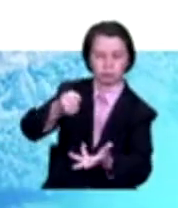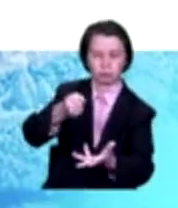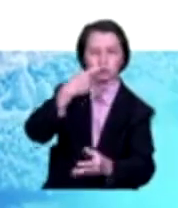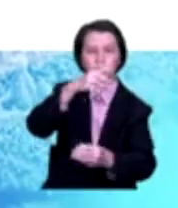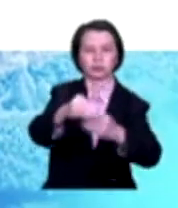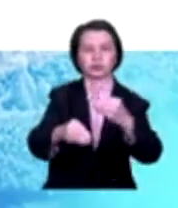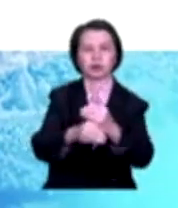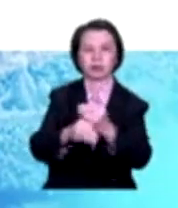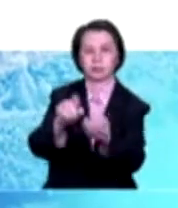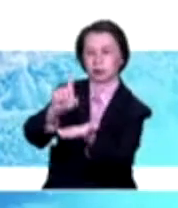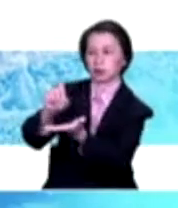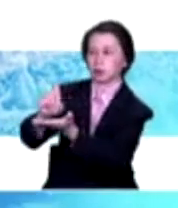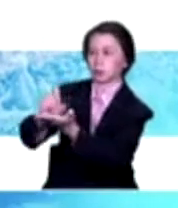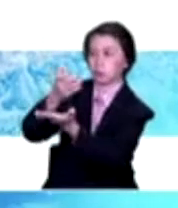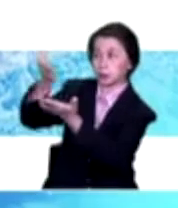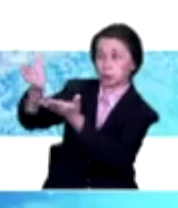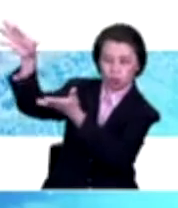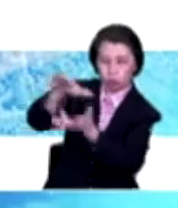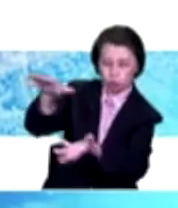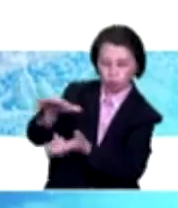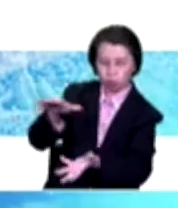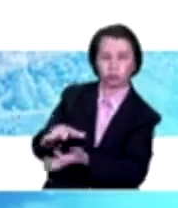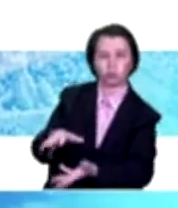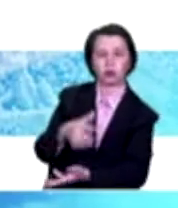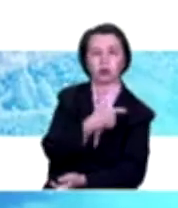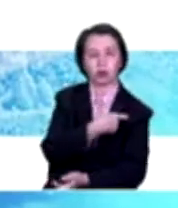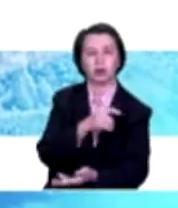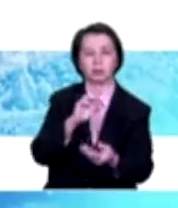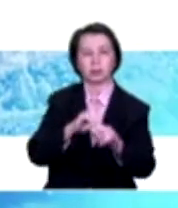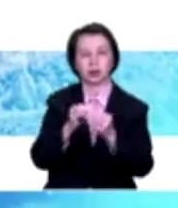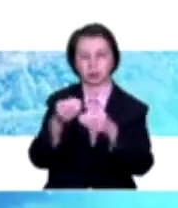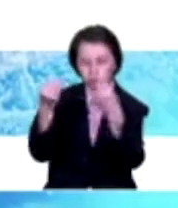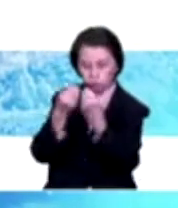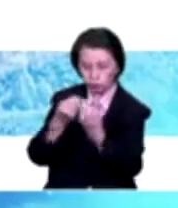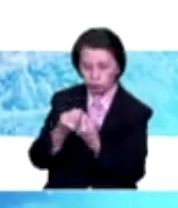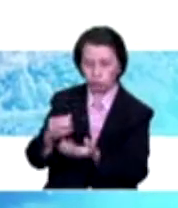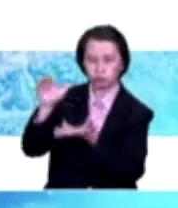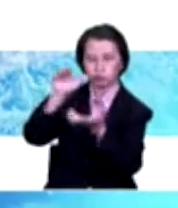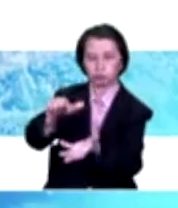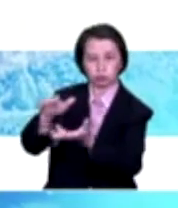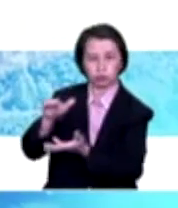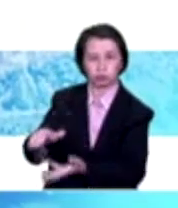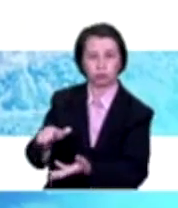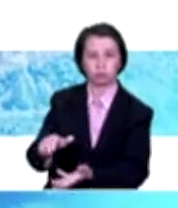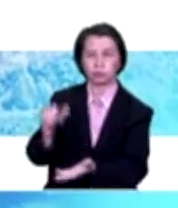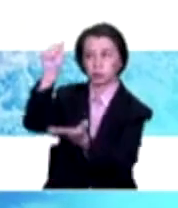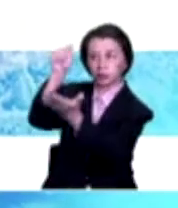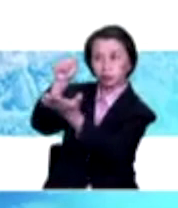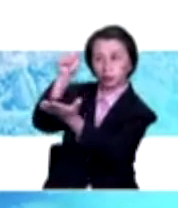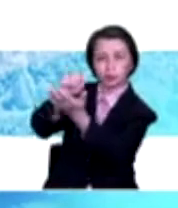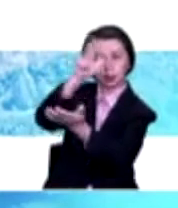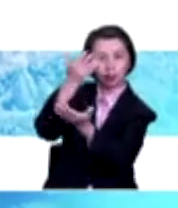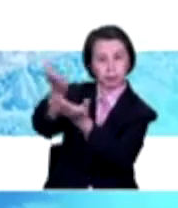menambah bekalan vaksin negara. Ini bermakna jumlah bekalan vaksin yang ditempah